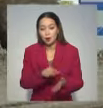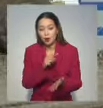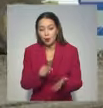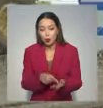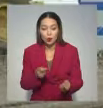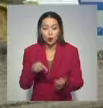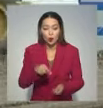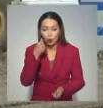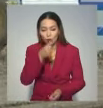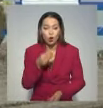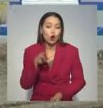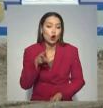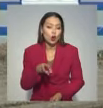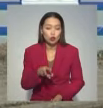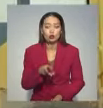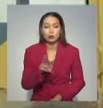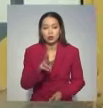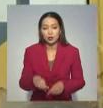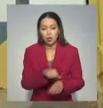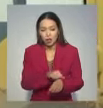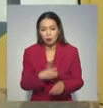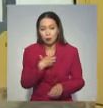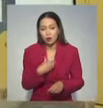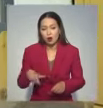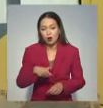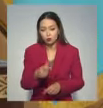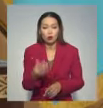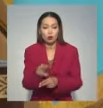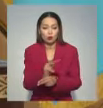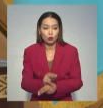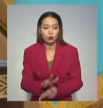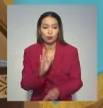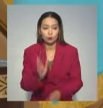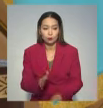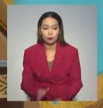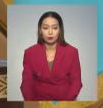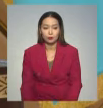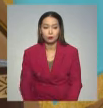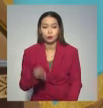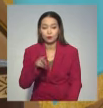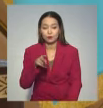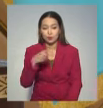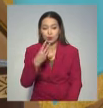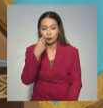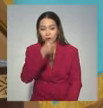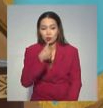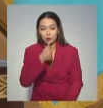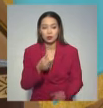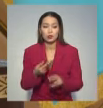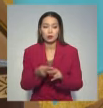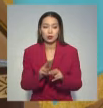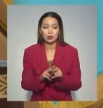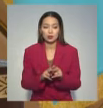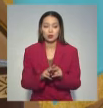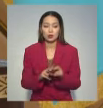орынбасары биыл 3000 шақырым жергілікті маңыздағы жолдар жөнделеді деді. 2023 жылы 7000 республикалық